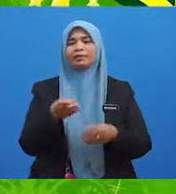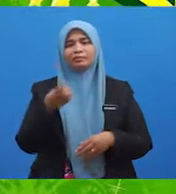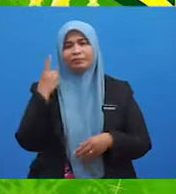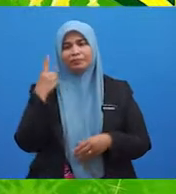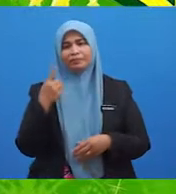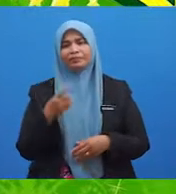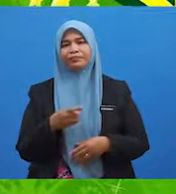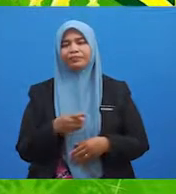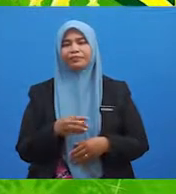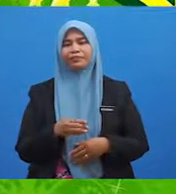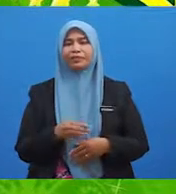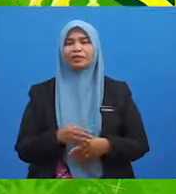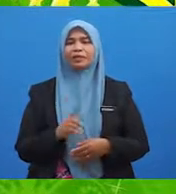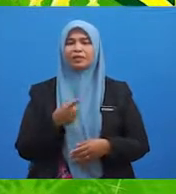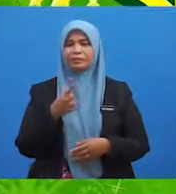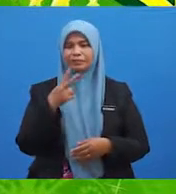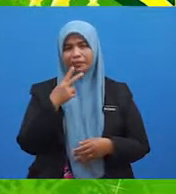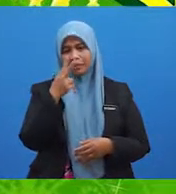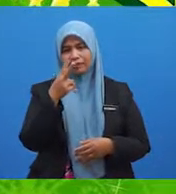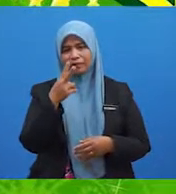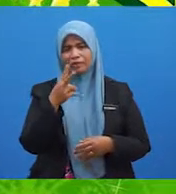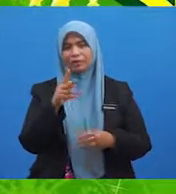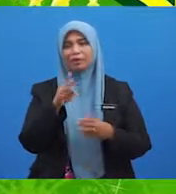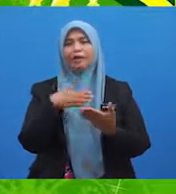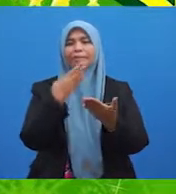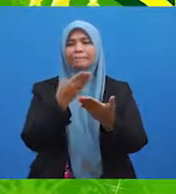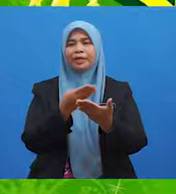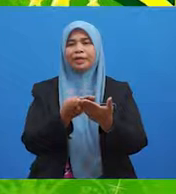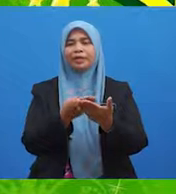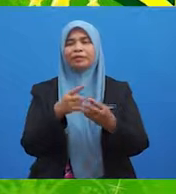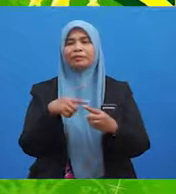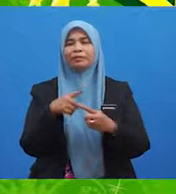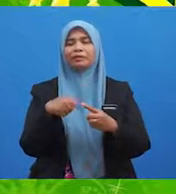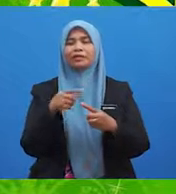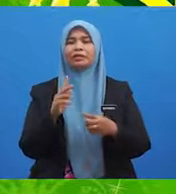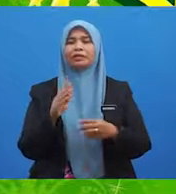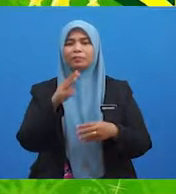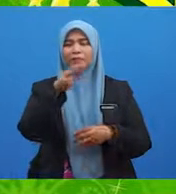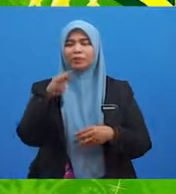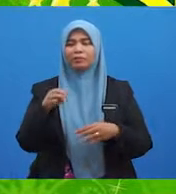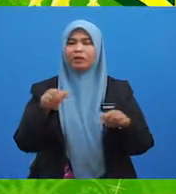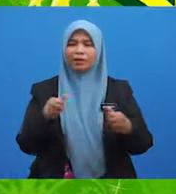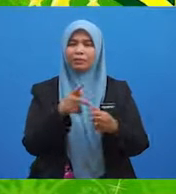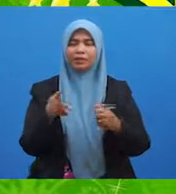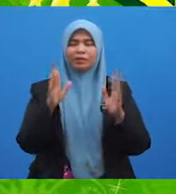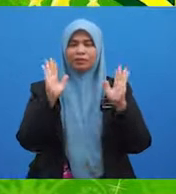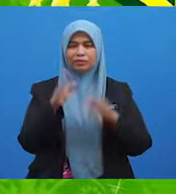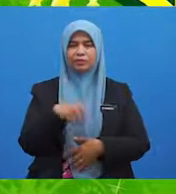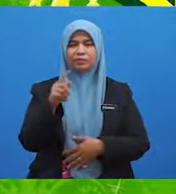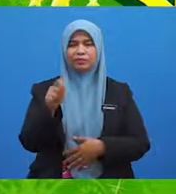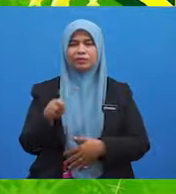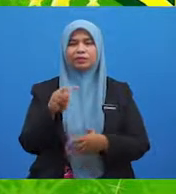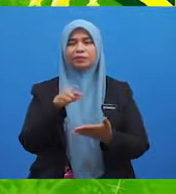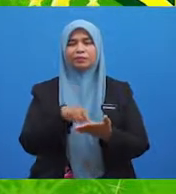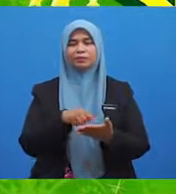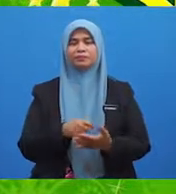Murid-murid, seterusnya mari kita lihat apakah hikmah dan kebaikan apabila murid-murid mengamalkan solat sunat